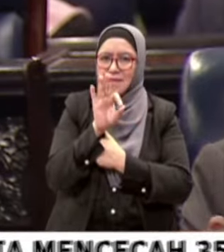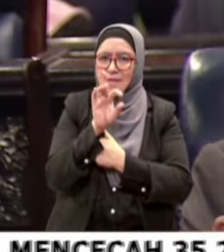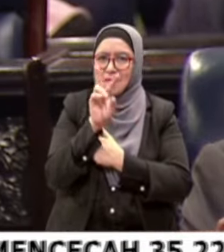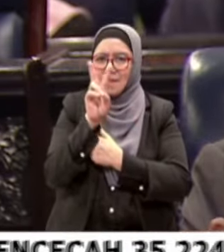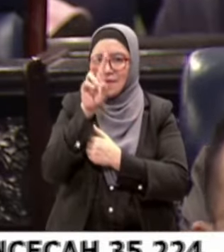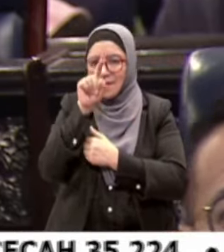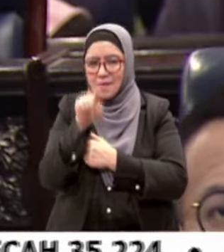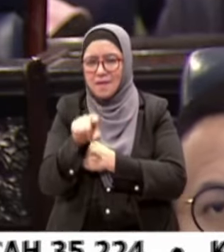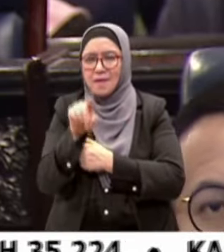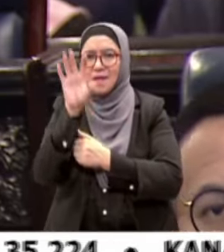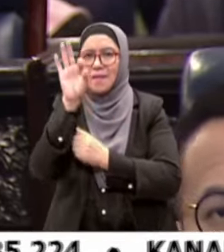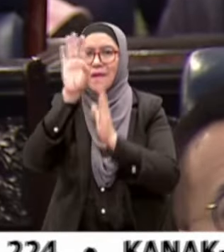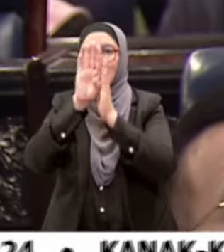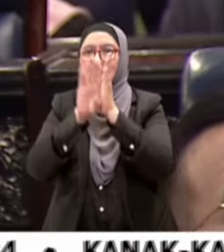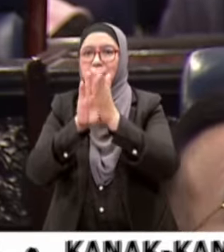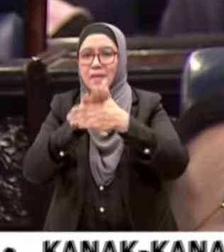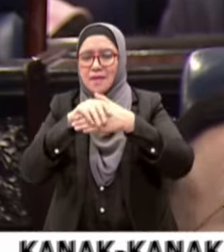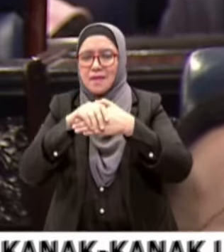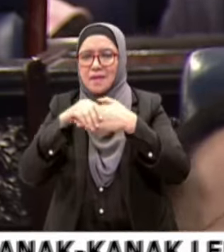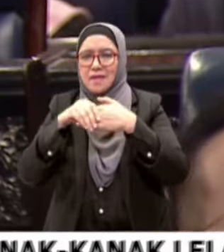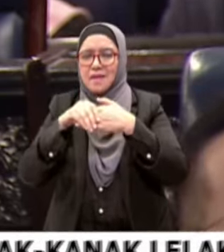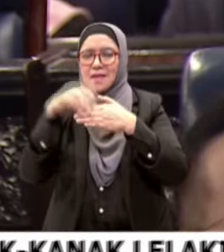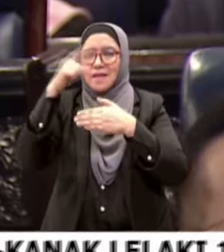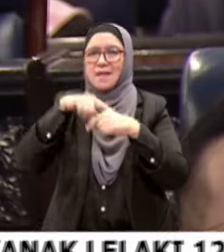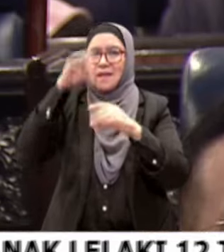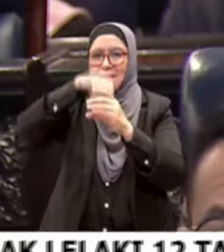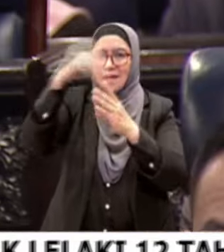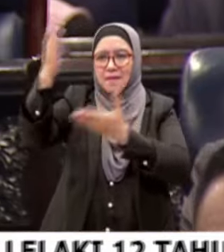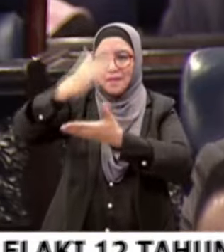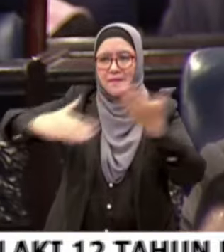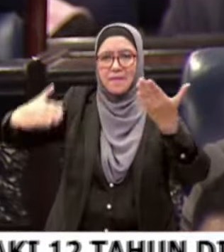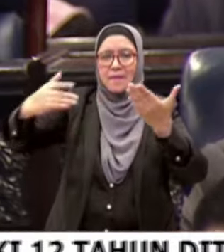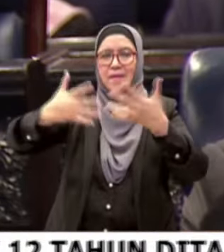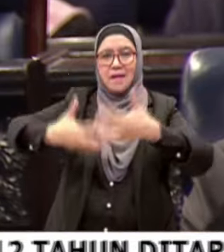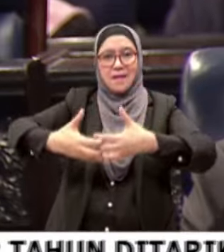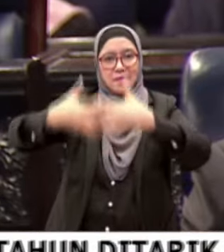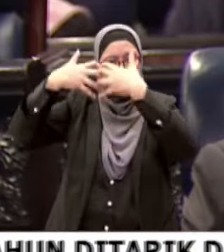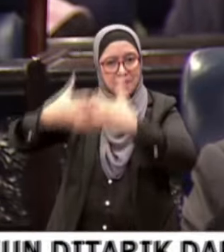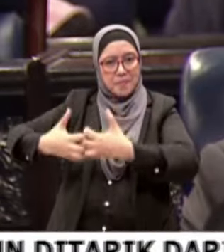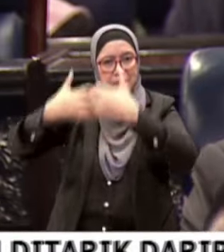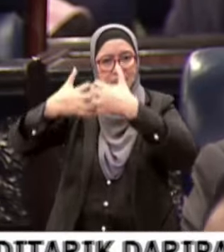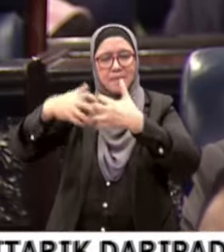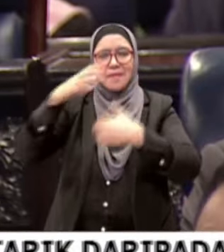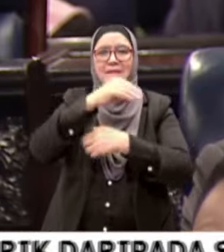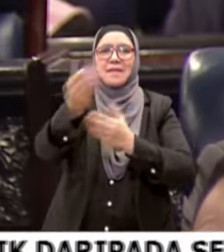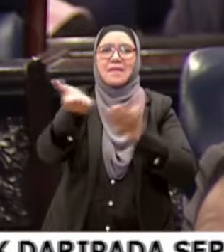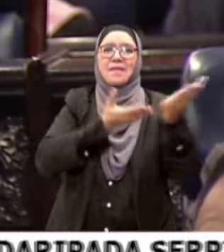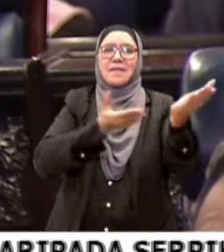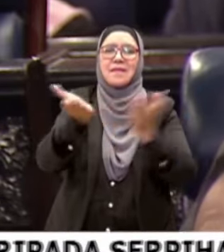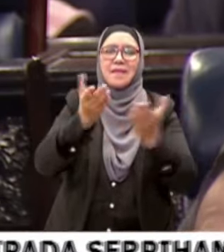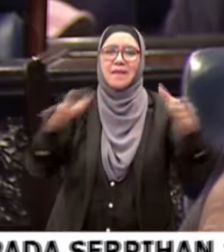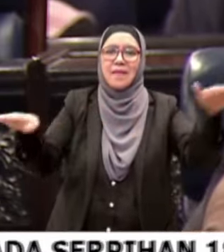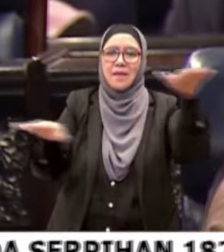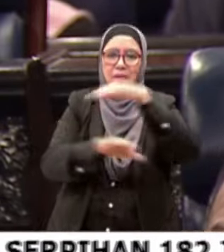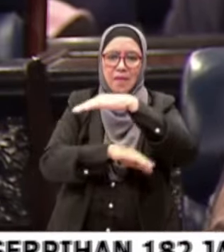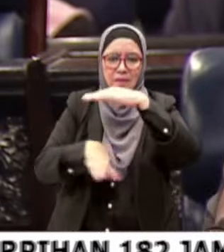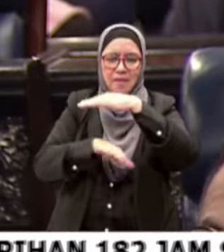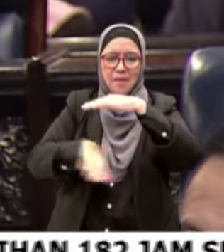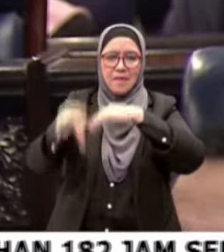pembuahan 9 billion dalam sektor perkilangan dan penghematan di bawah sediaan lembaga